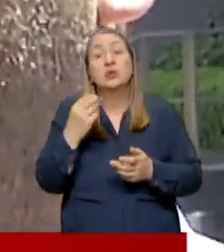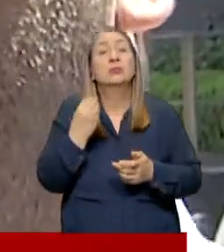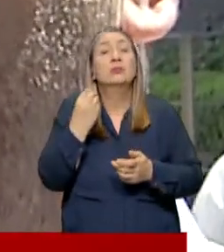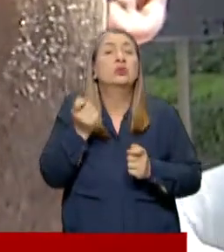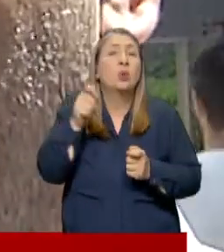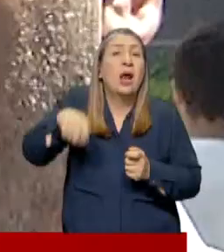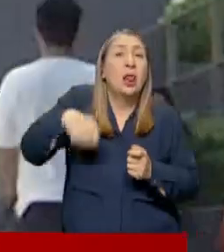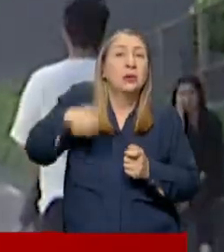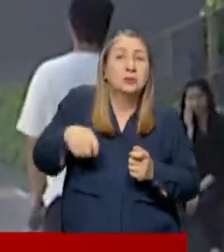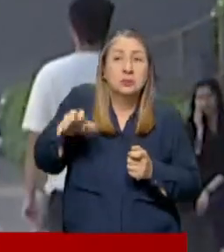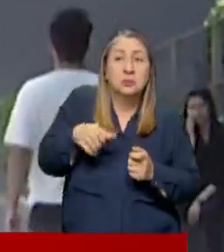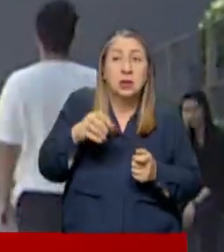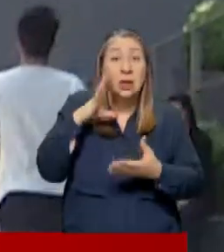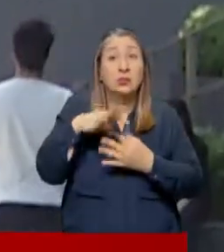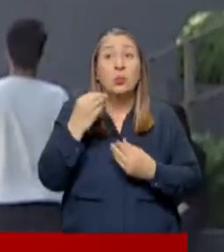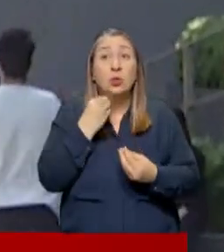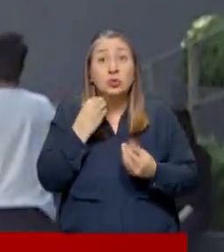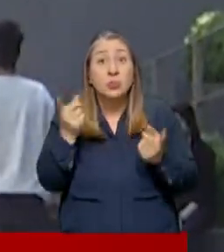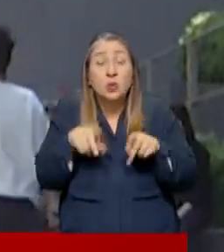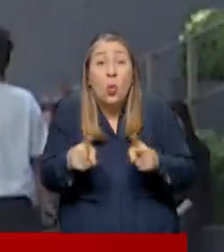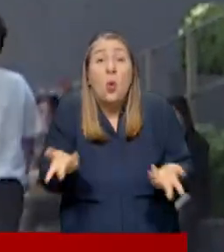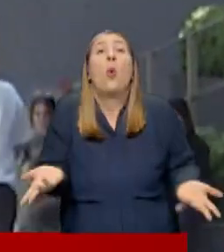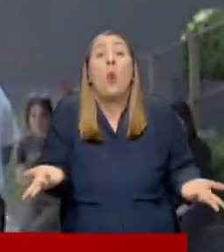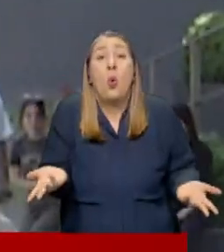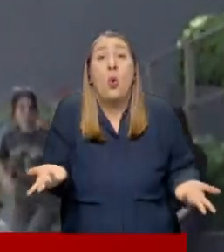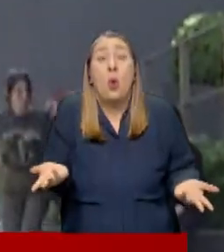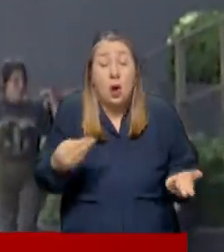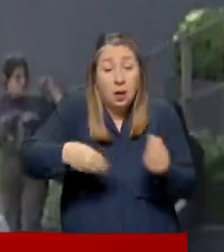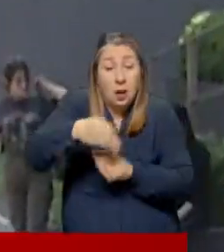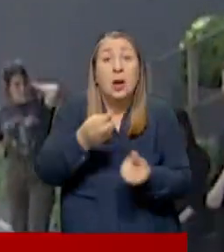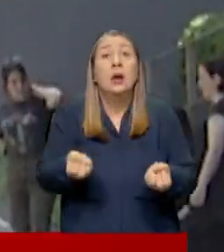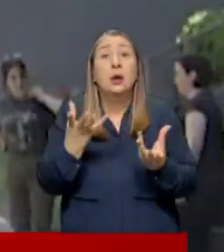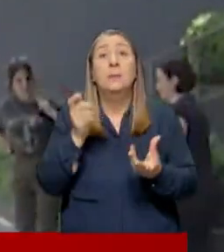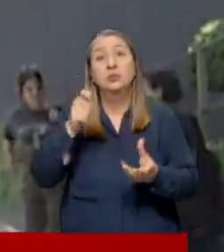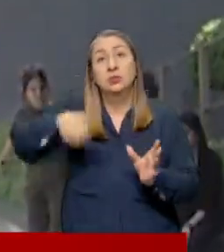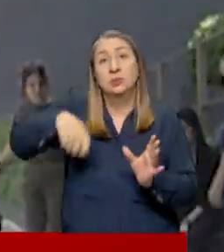mecburiyetten kredi kartı kullanıyoruz. Ya insanlar borçlanıyor, başka türlü dönemeyecekler. Mecbur kredi kartına yükleniyorlar.